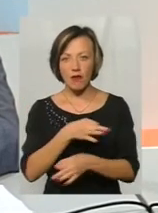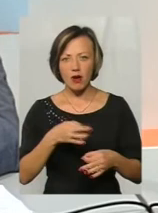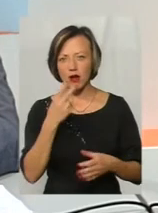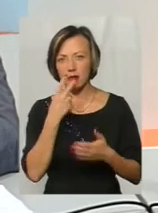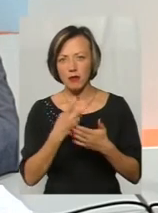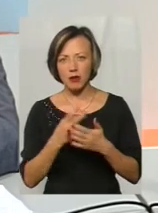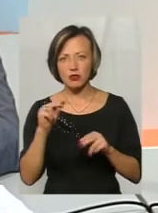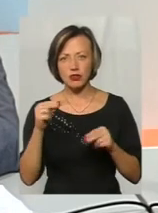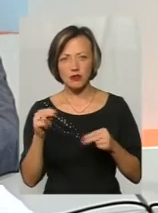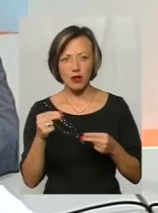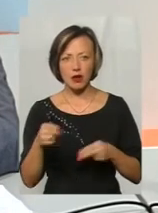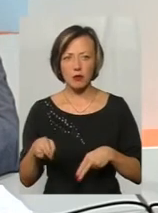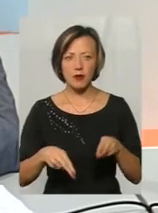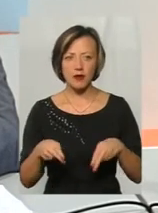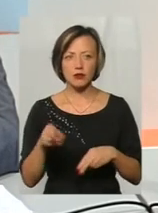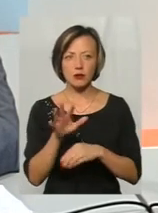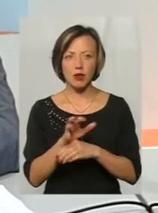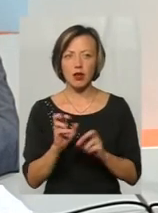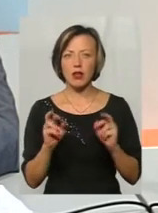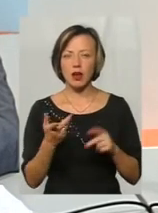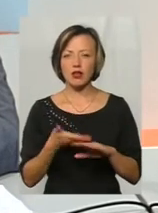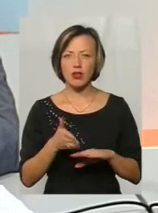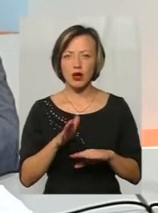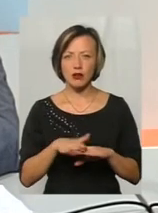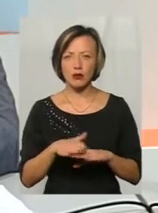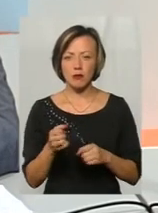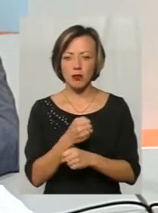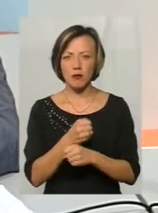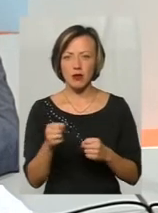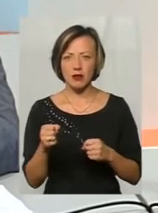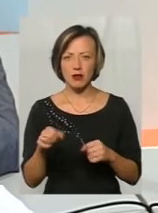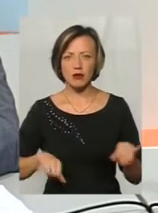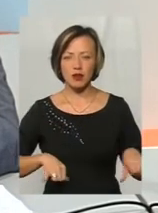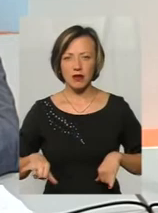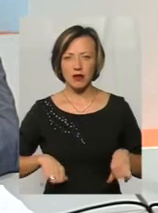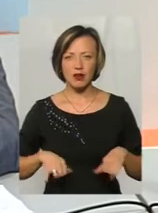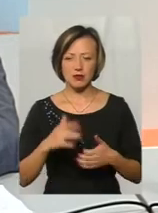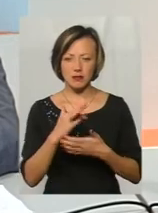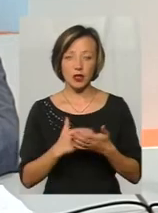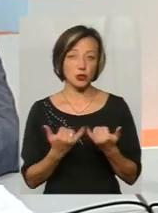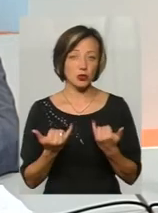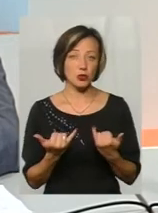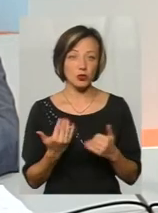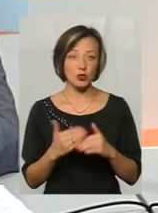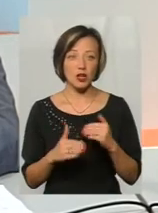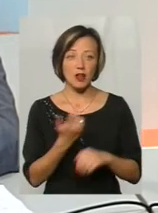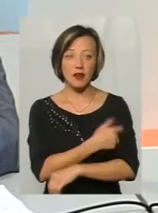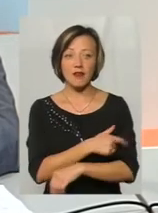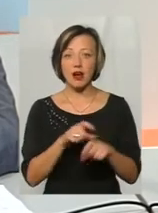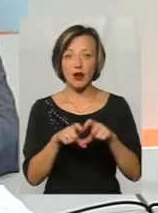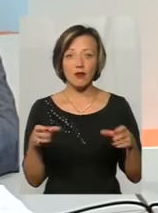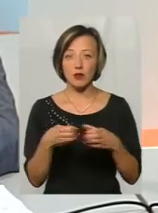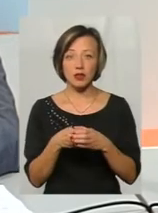от в четвер ми оперували собаку, як тяжко її побили, негодяї такі, то сьогодні вже в лікарні, в